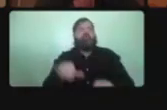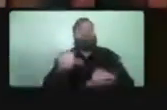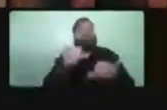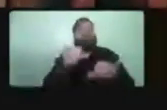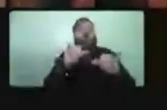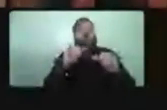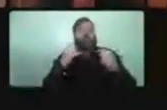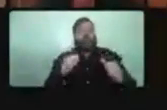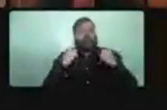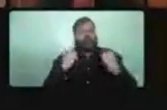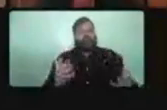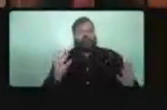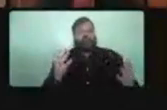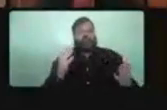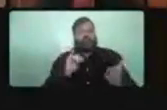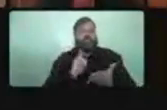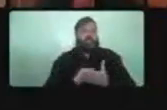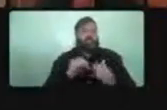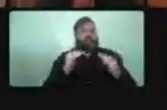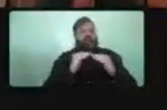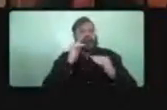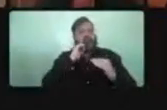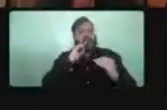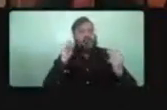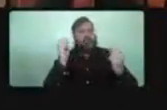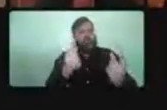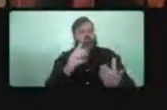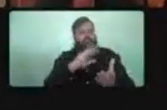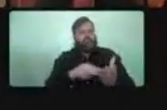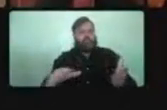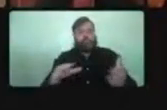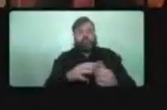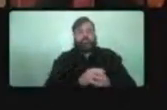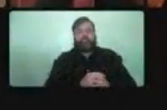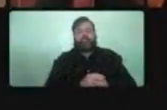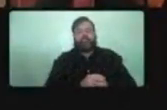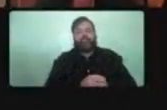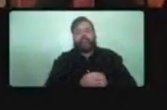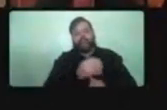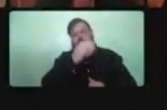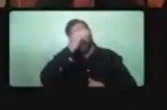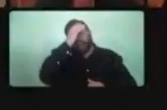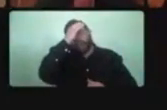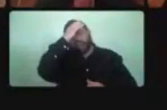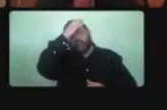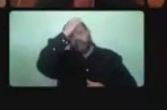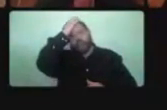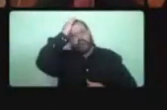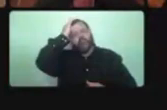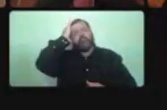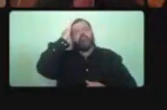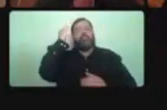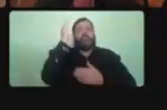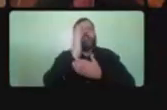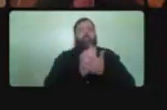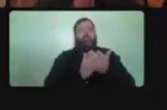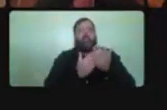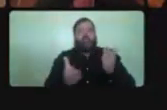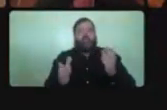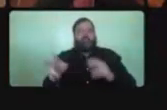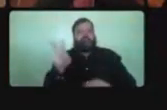shule na kuhakikisha kwamba shule zetu zina viwanja vya viwango vinavyohitajika. Baadhi ya mambo